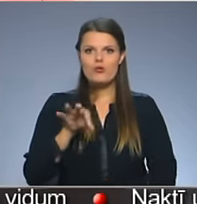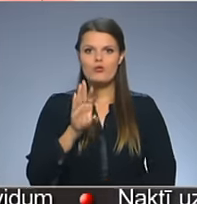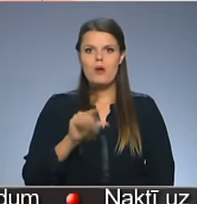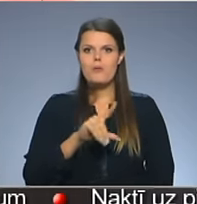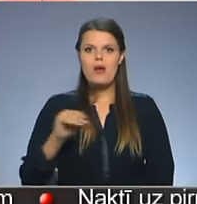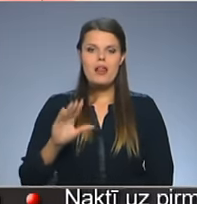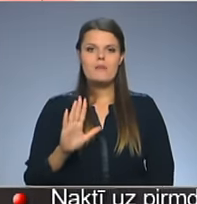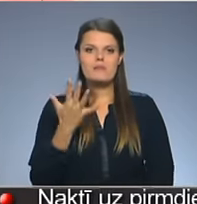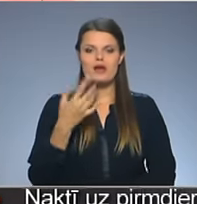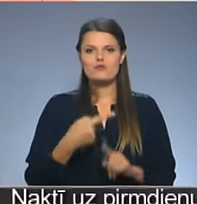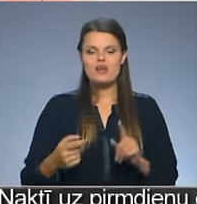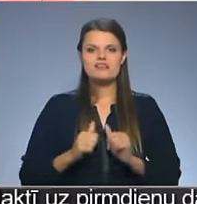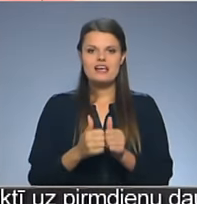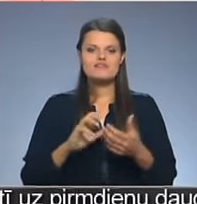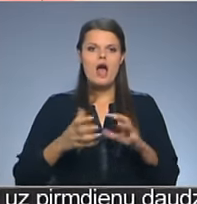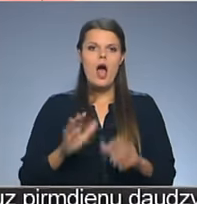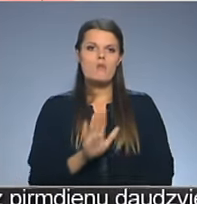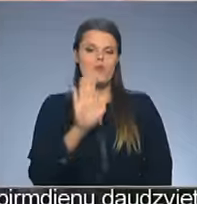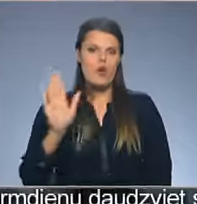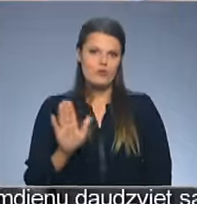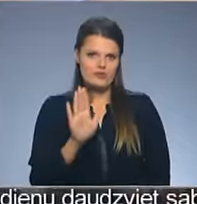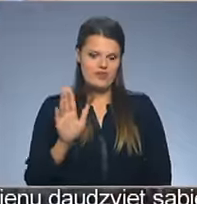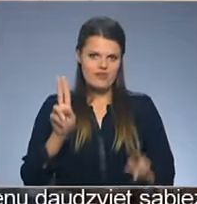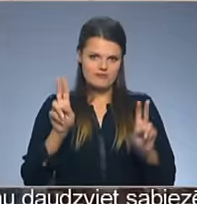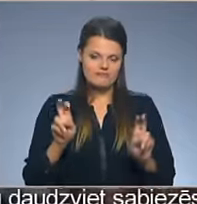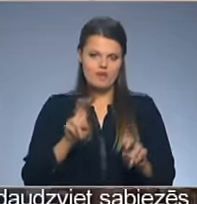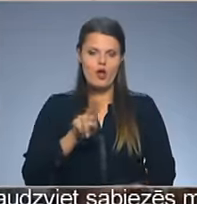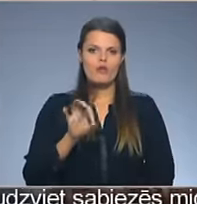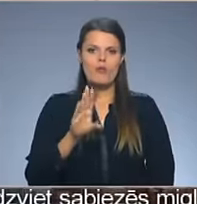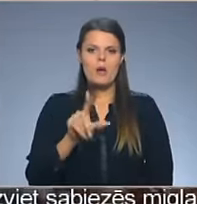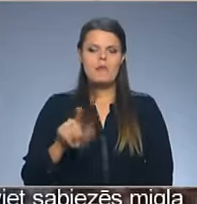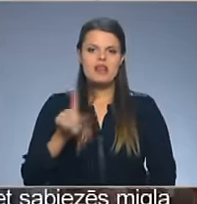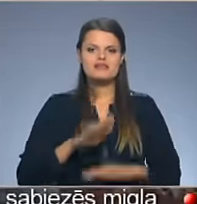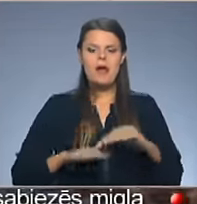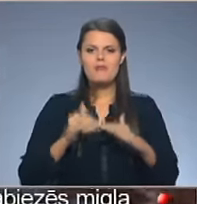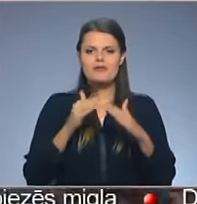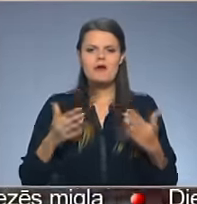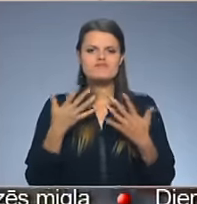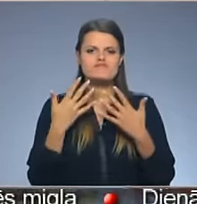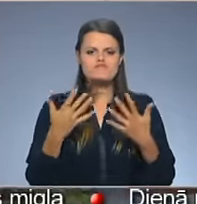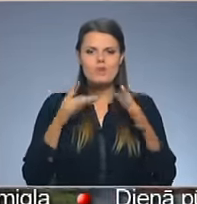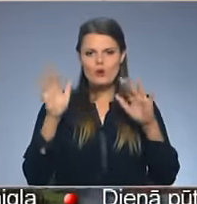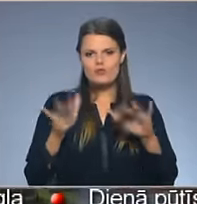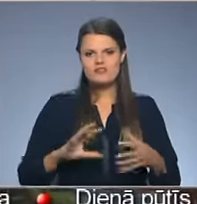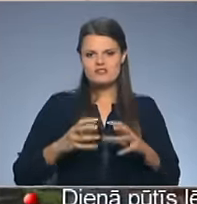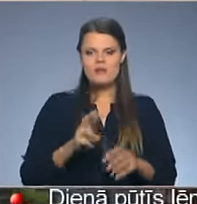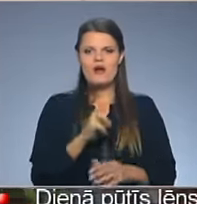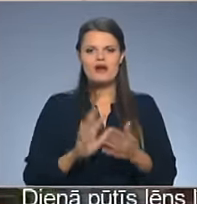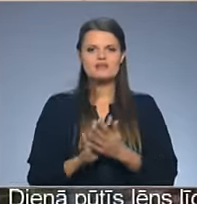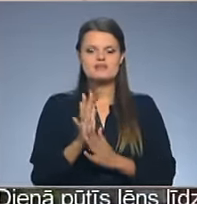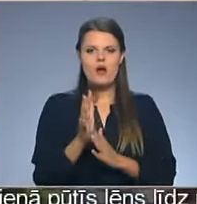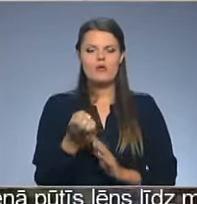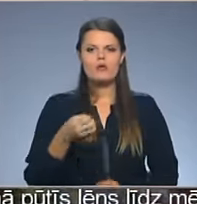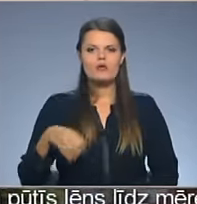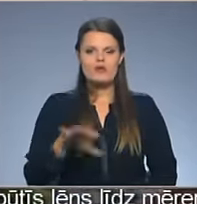5. reizi aizvadīta ābolu diena. Dobeles amatu mājā smaržo pēc rudens un āboliem, kas auguši